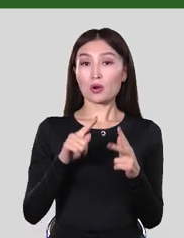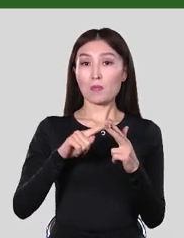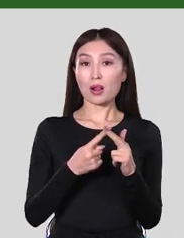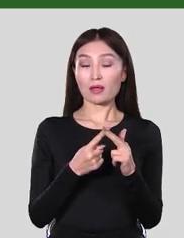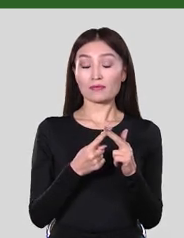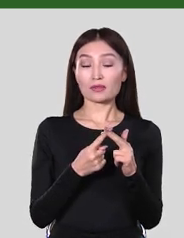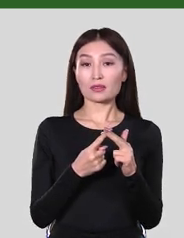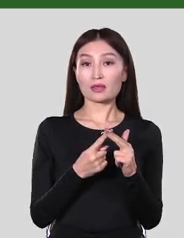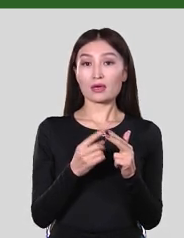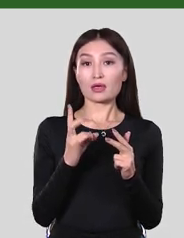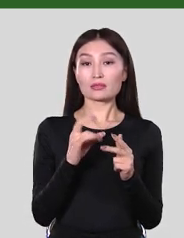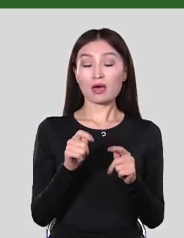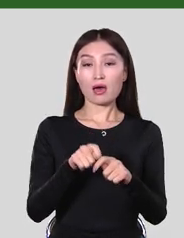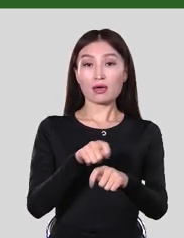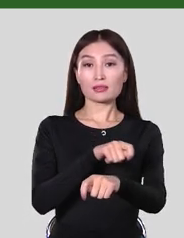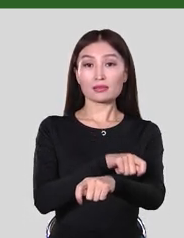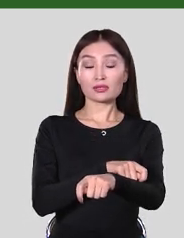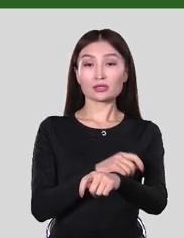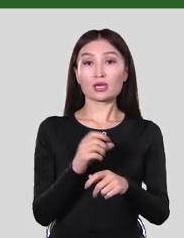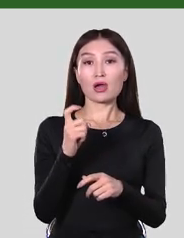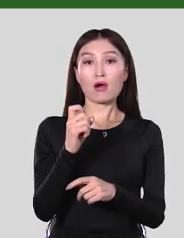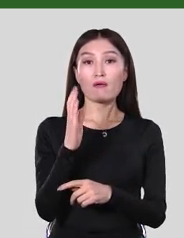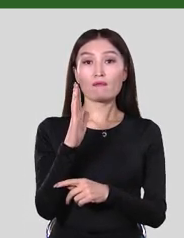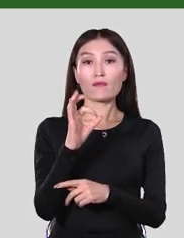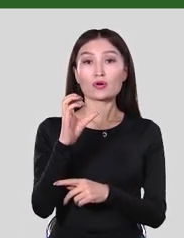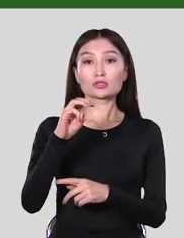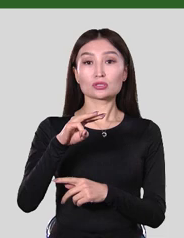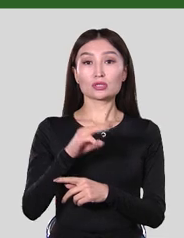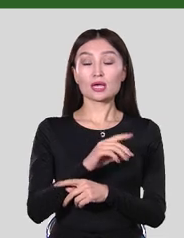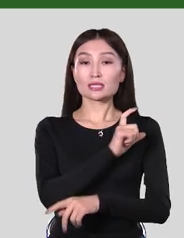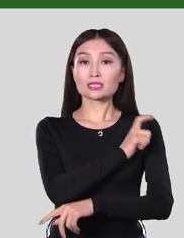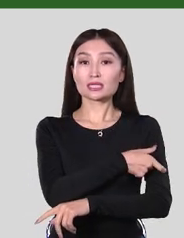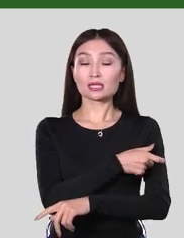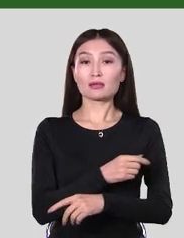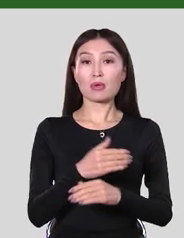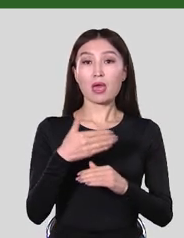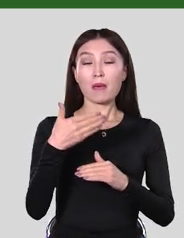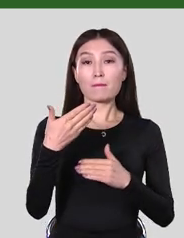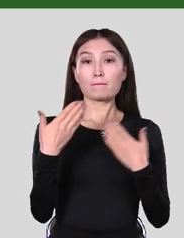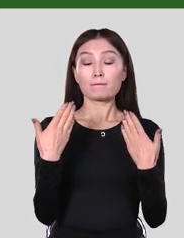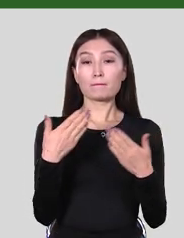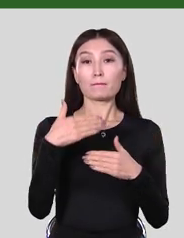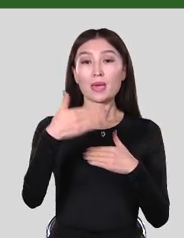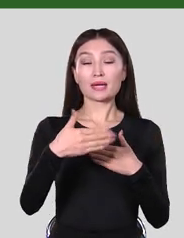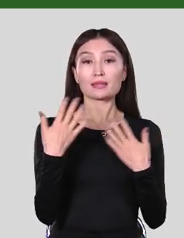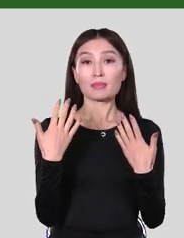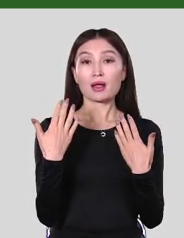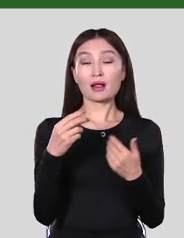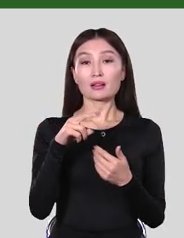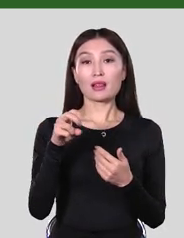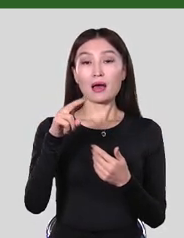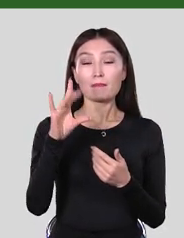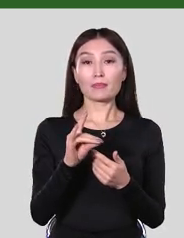половина приходится на длинный и пышный хвост. Сильными передними лапами, вооруженными